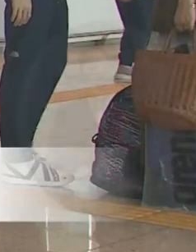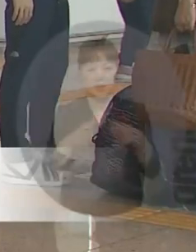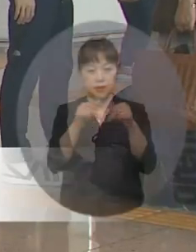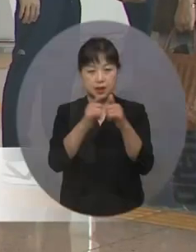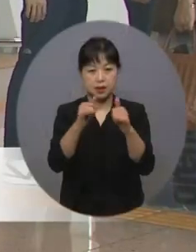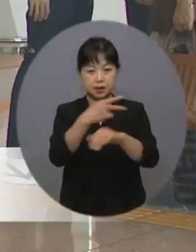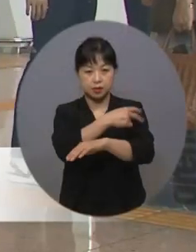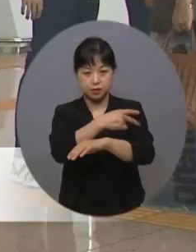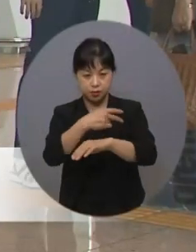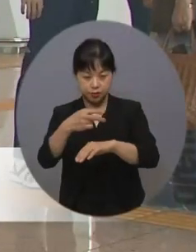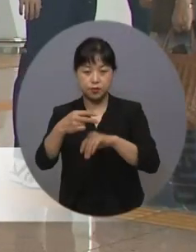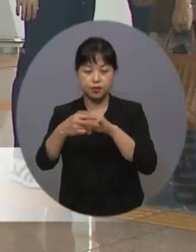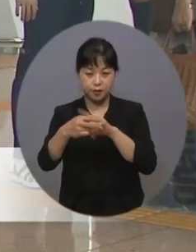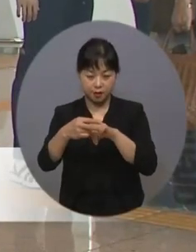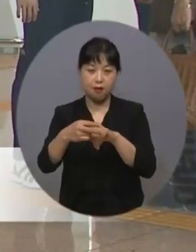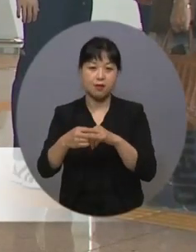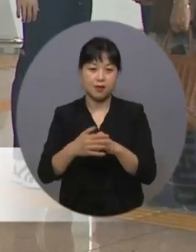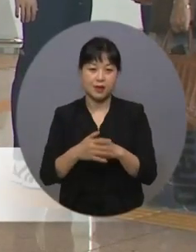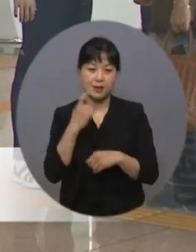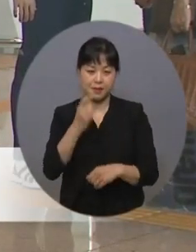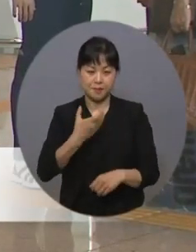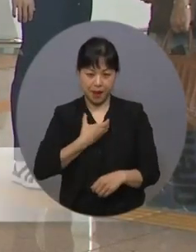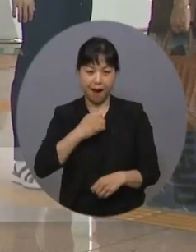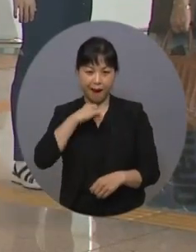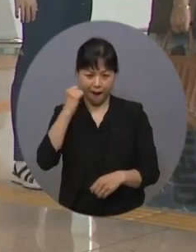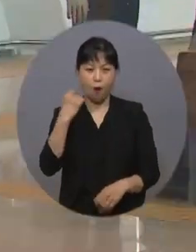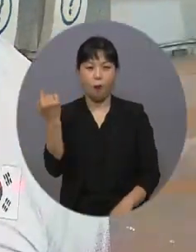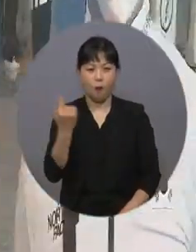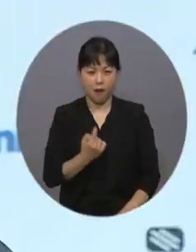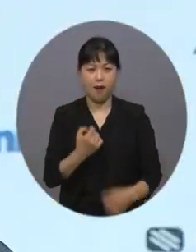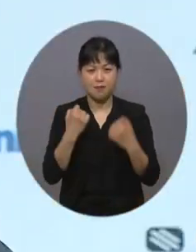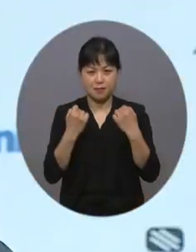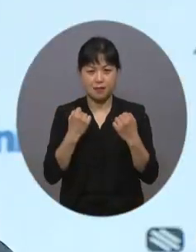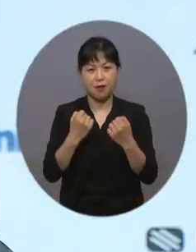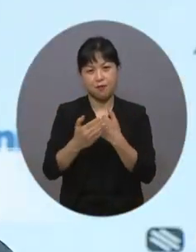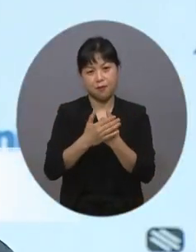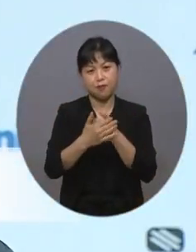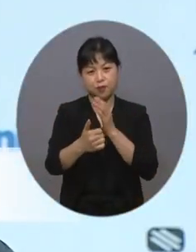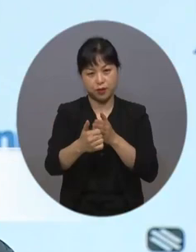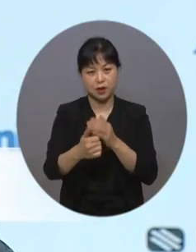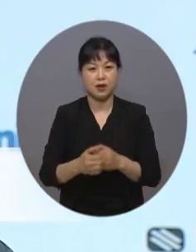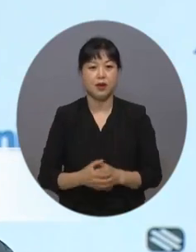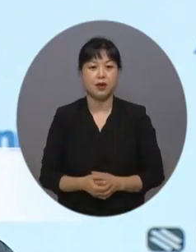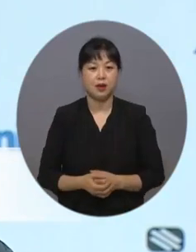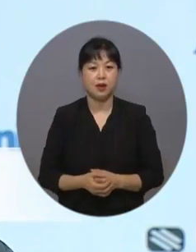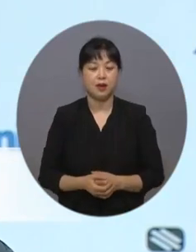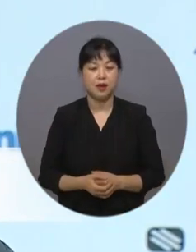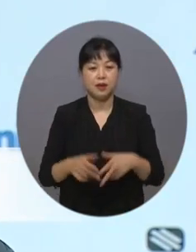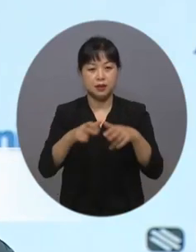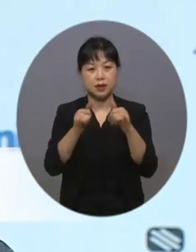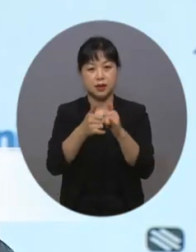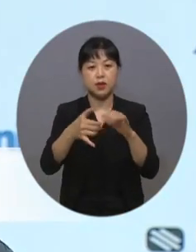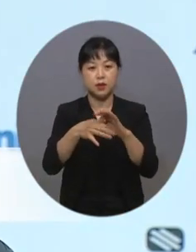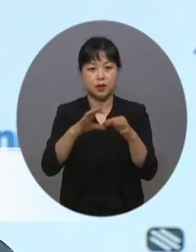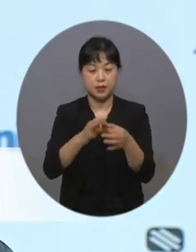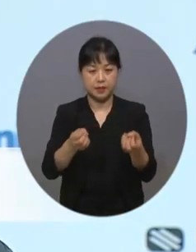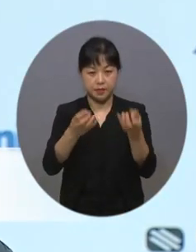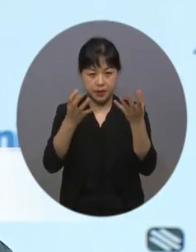수영의 역사가 좀 좋아서 돌아오겠습니다. 많이 응원해 주십시오. 저희 패럴림픽 경기